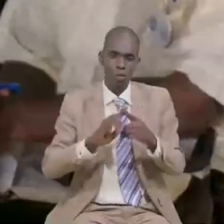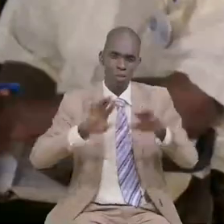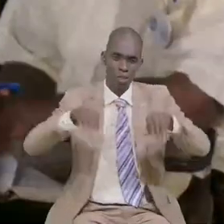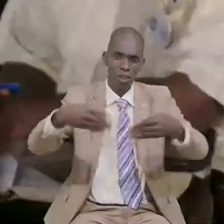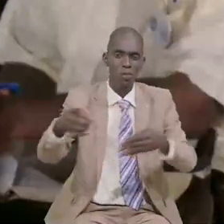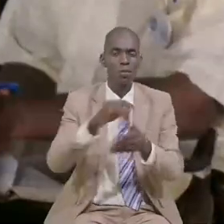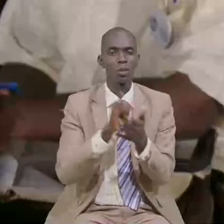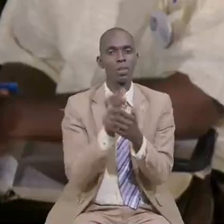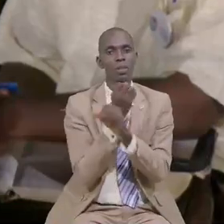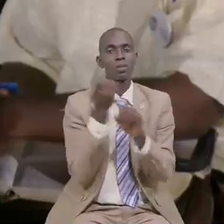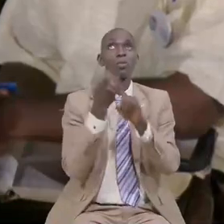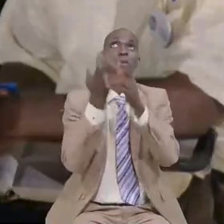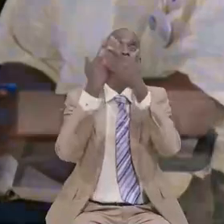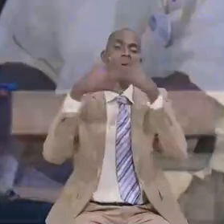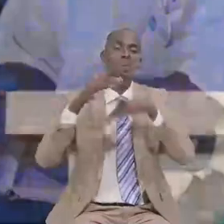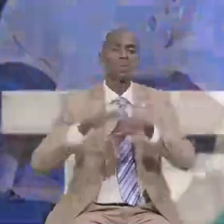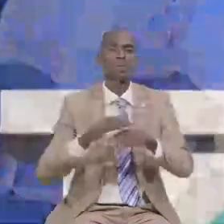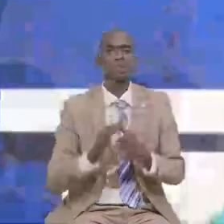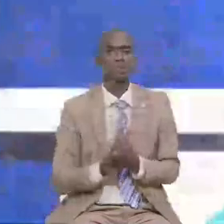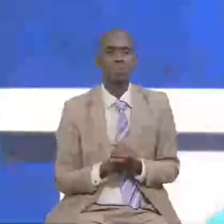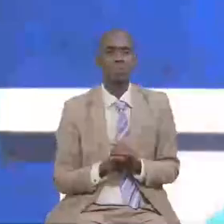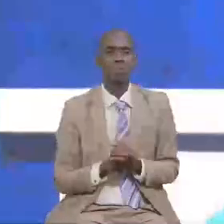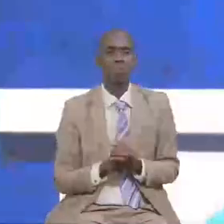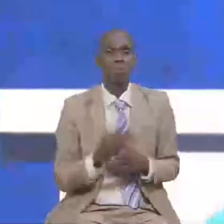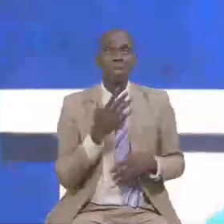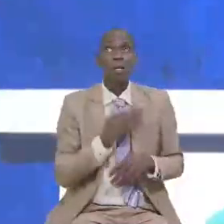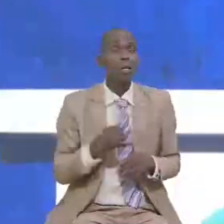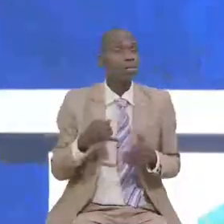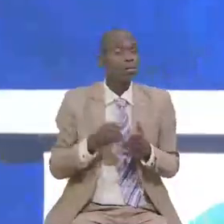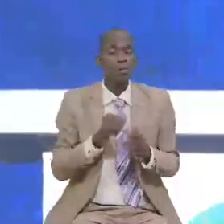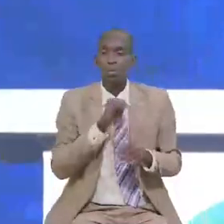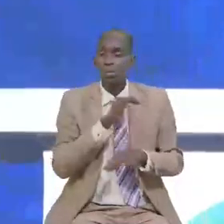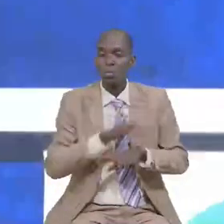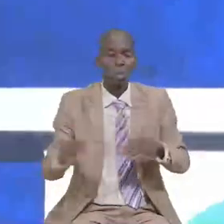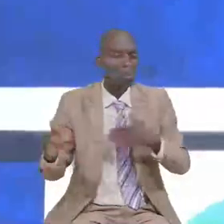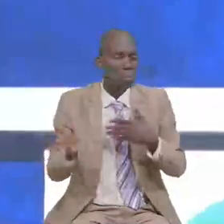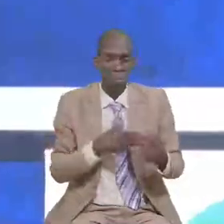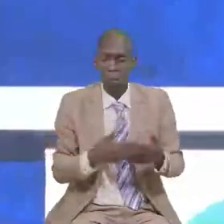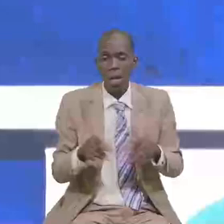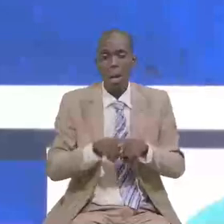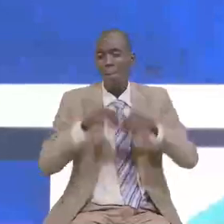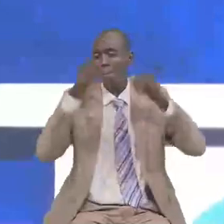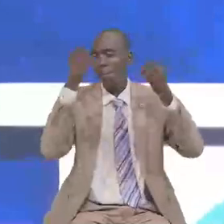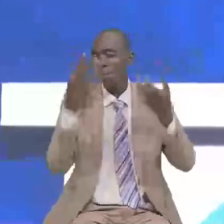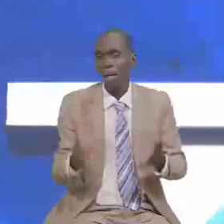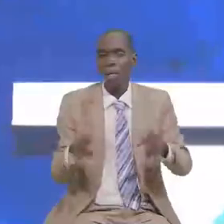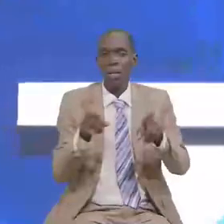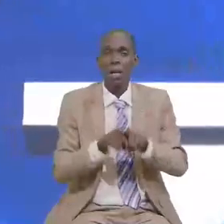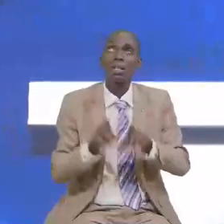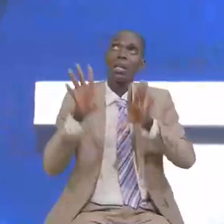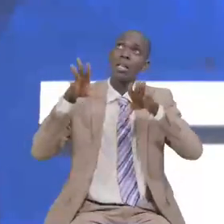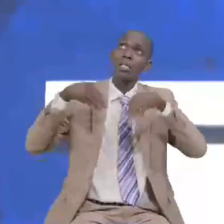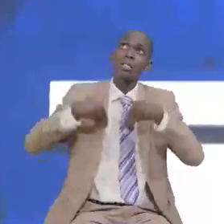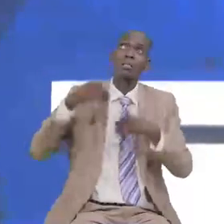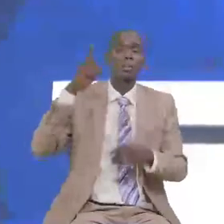te donner le salut du ciel. Et peu importe le nombre des gens, à tous ceux qui l'ont reçu,